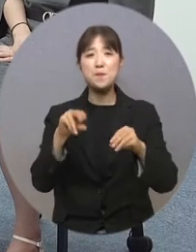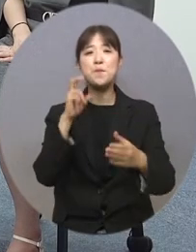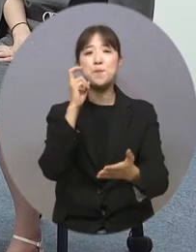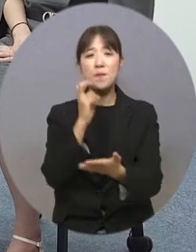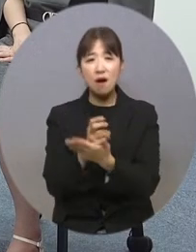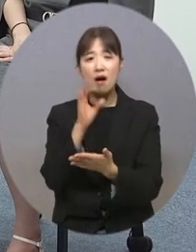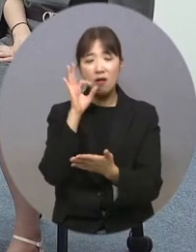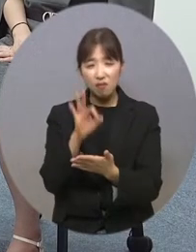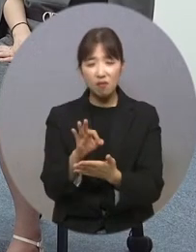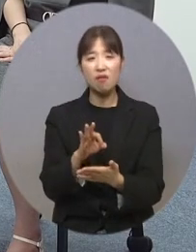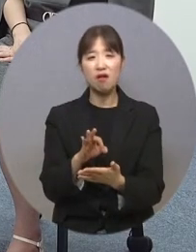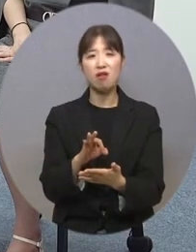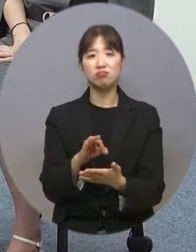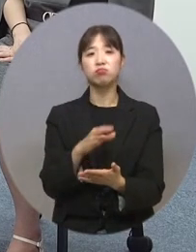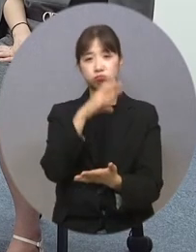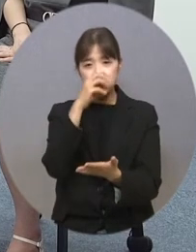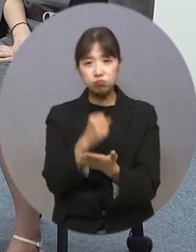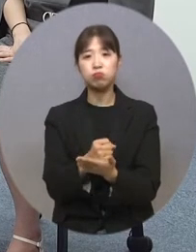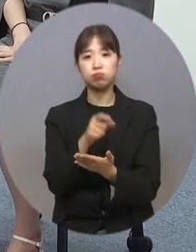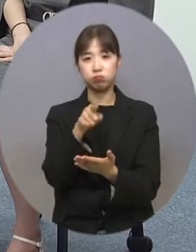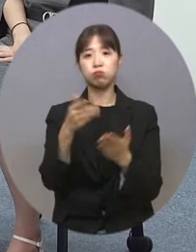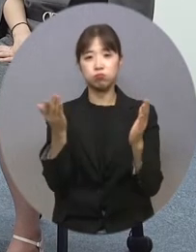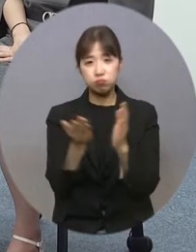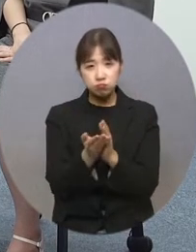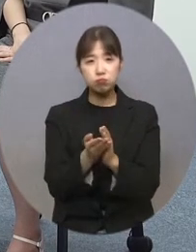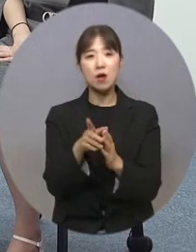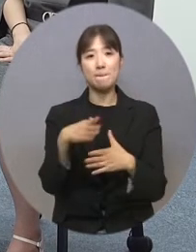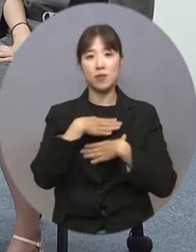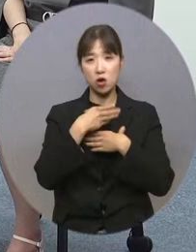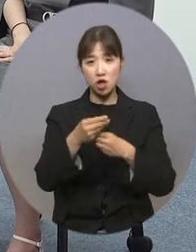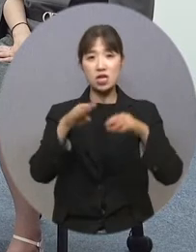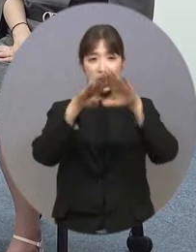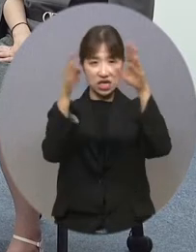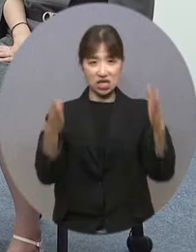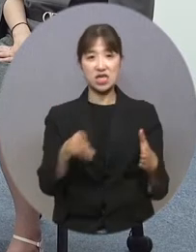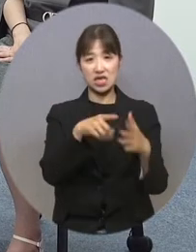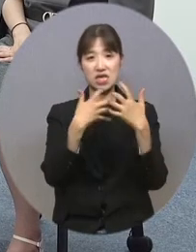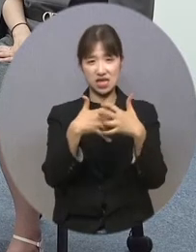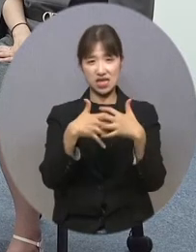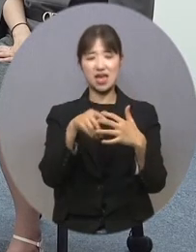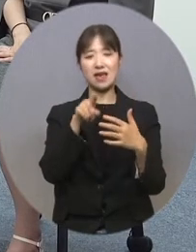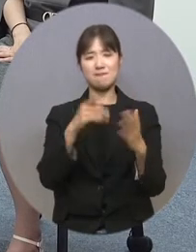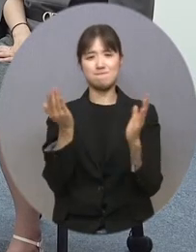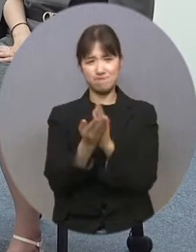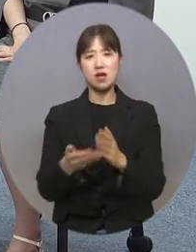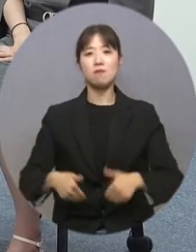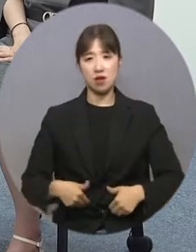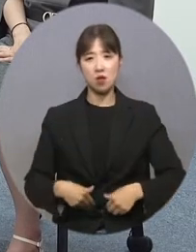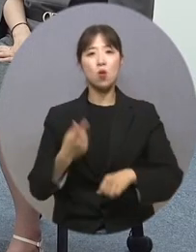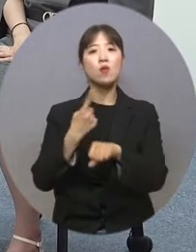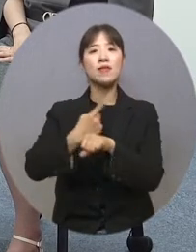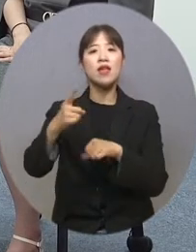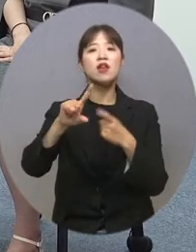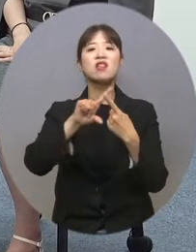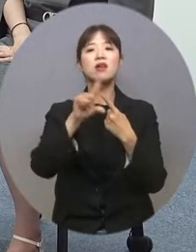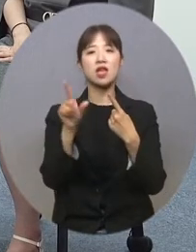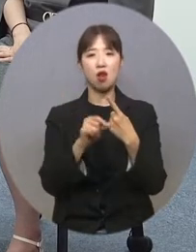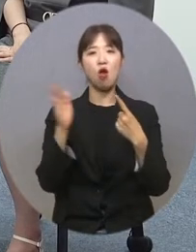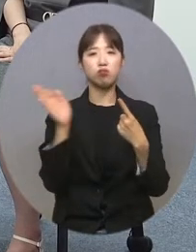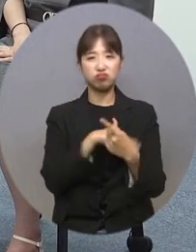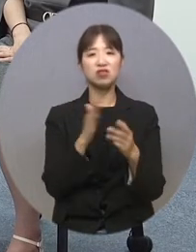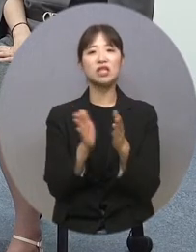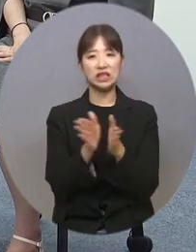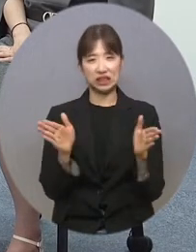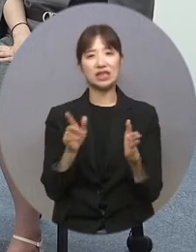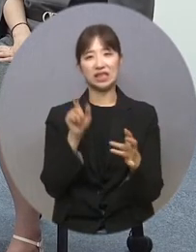금지법 에서 일단 정당 편의를 그 키오스크 에도 제공하지 않으면 안된다 가 이제 내년 1월에 서야 시행을 이제